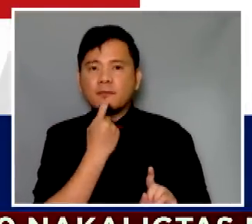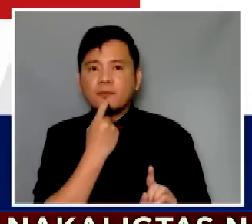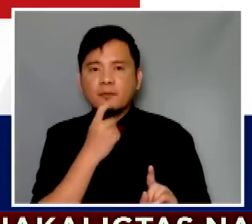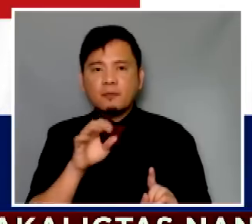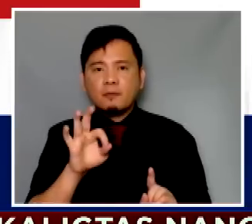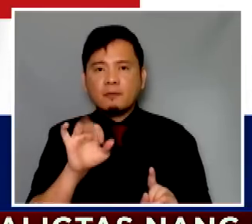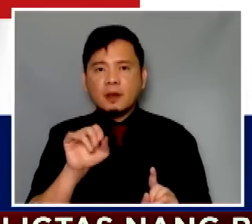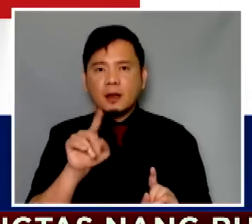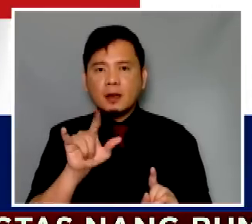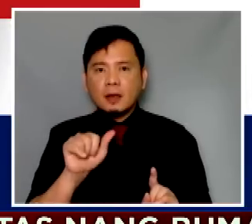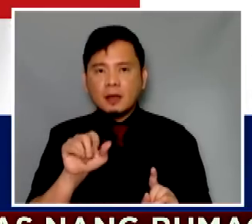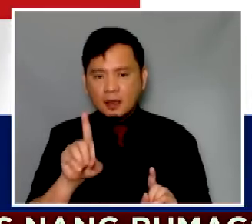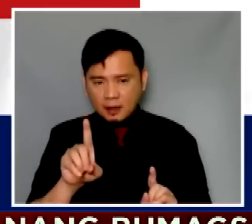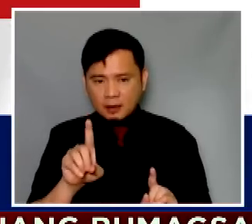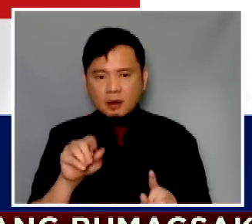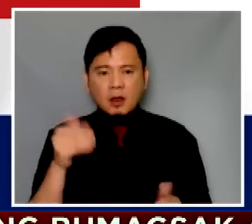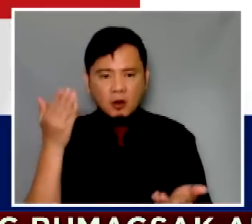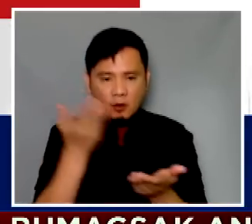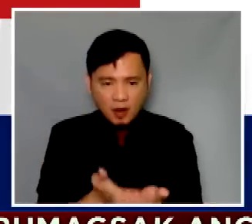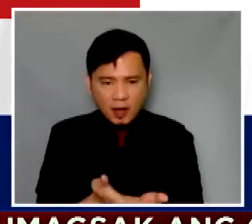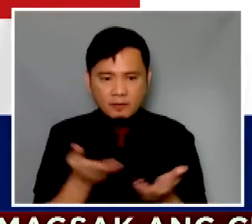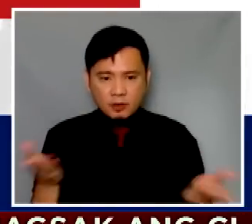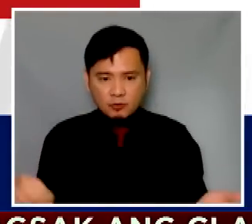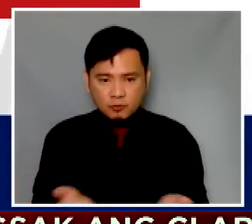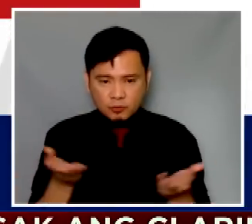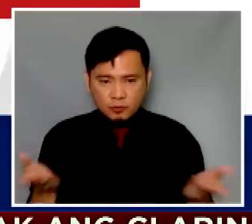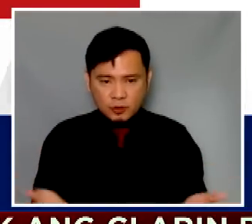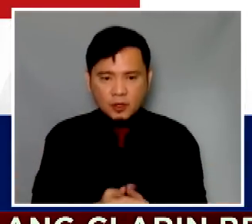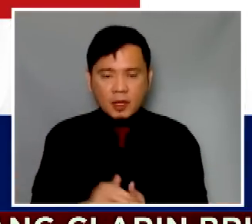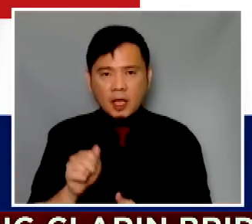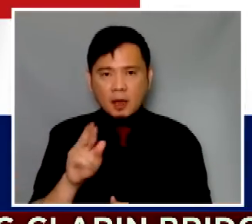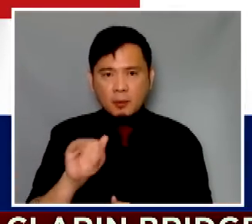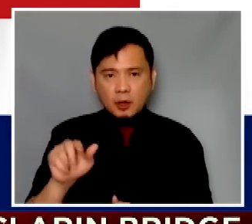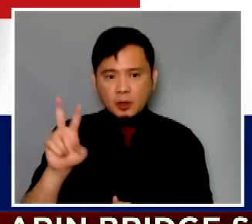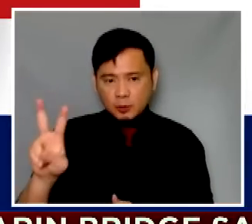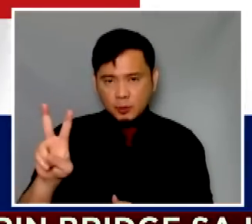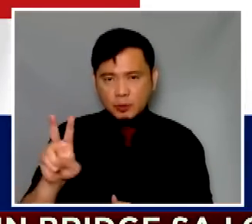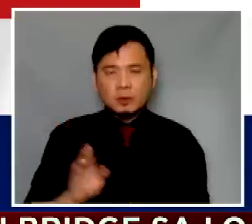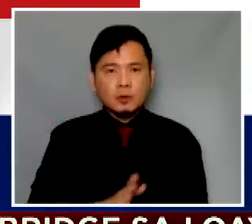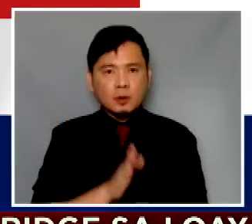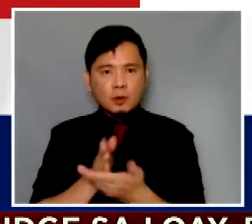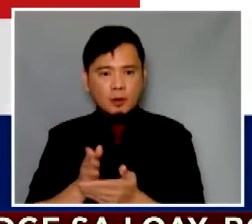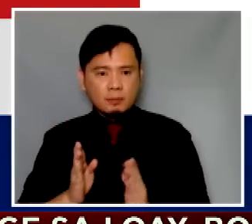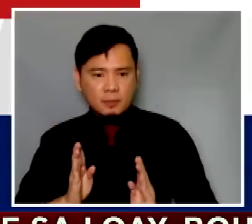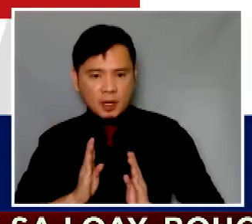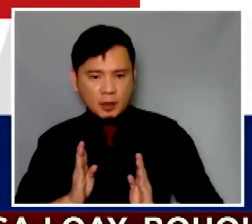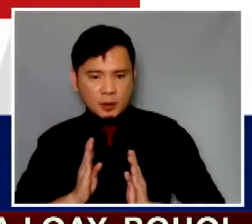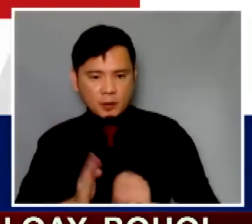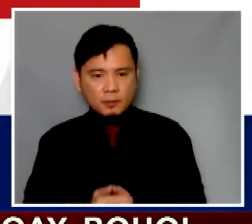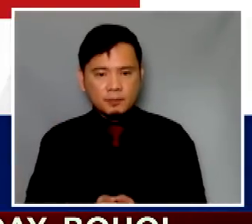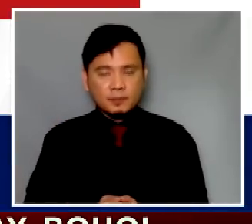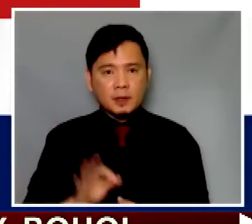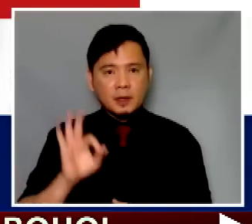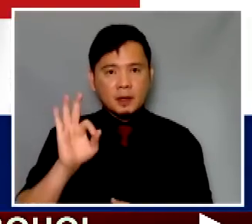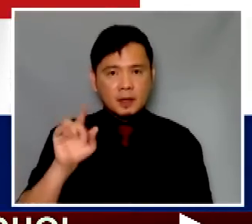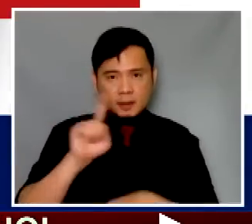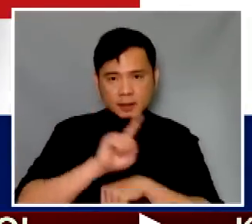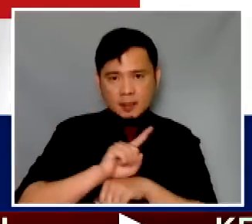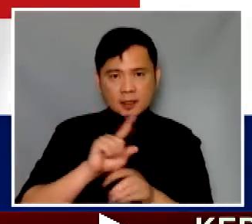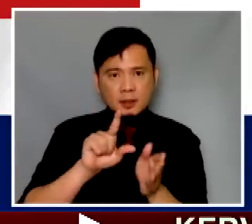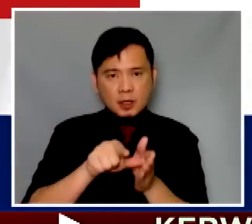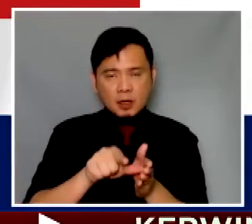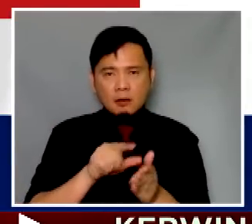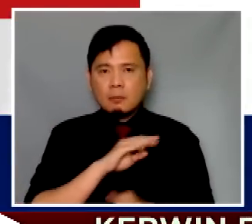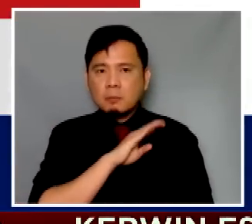2. Dumayo siya sa Quezon City at Baguio. Makaraan ang 9 na araw, nagpakita siya ng sintomas